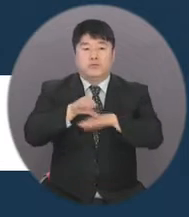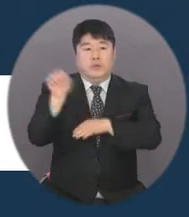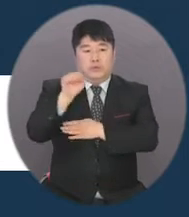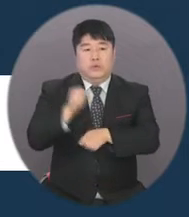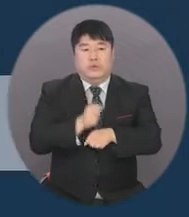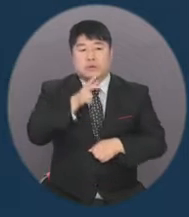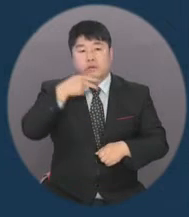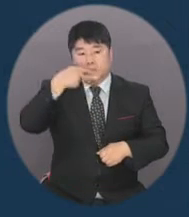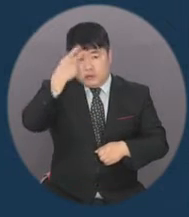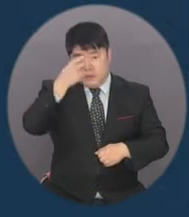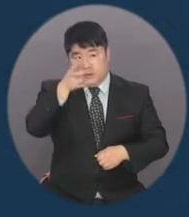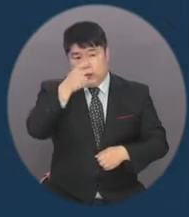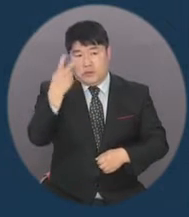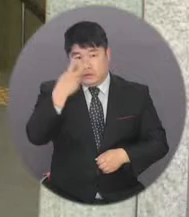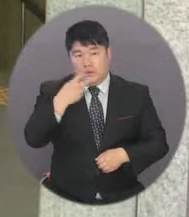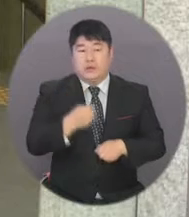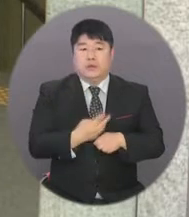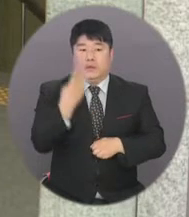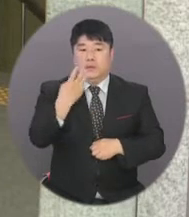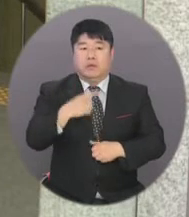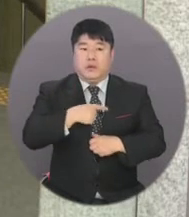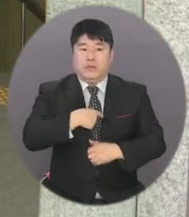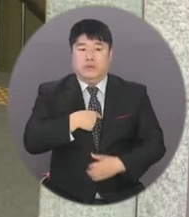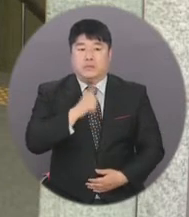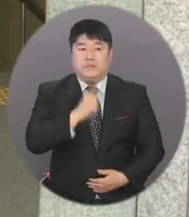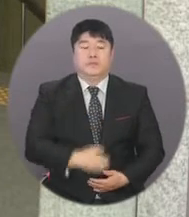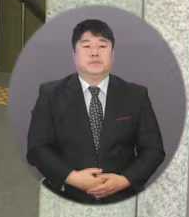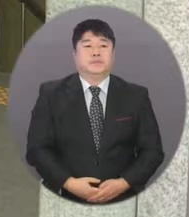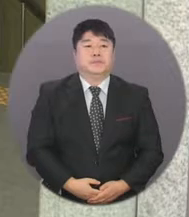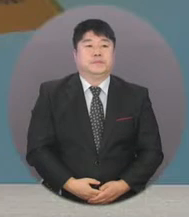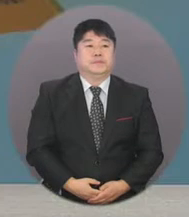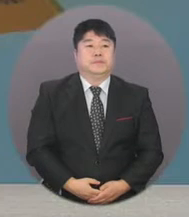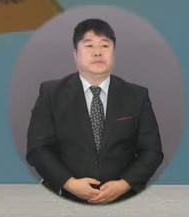음주 측정에 3차례 불응한 혐의를 받고 있습니다.